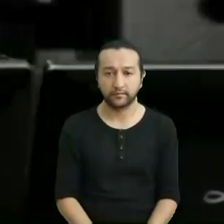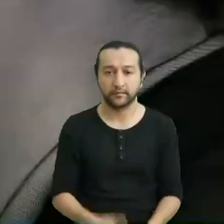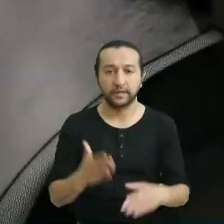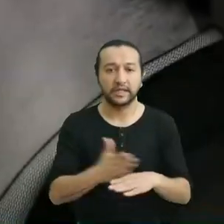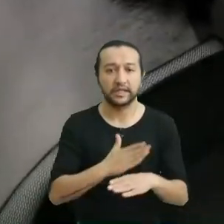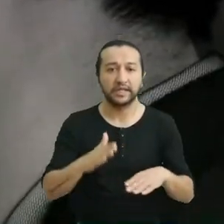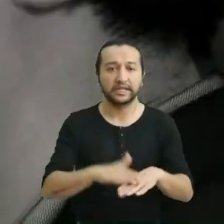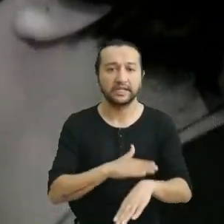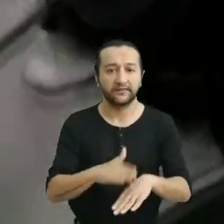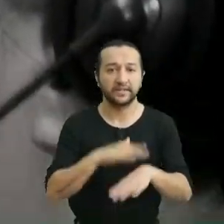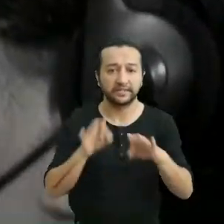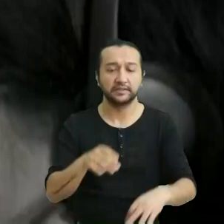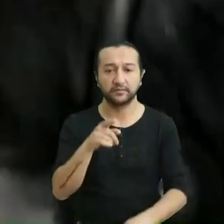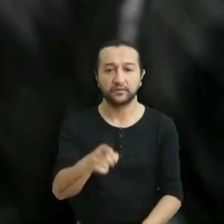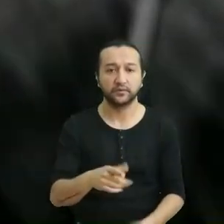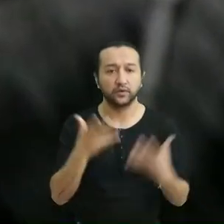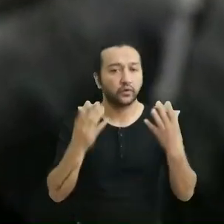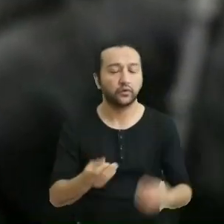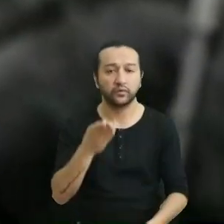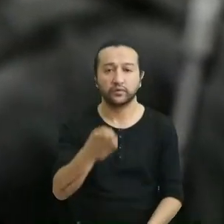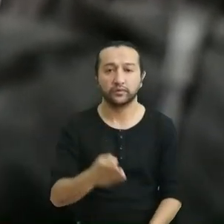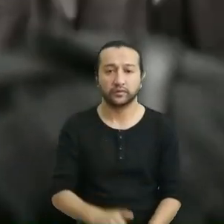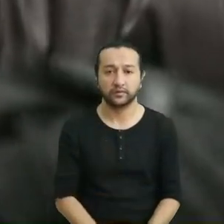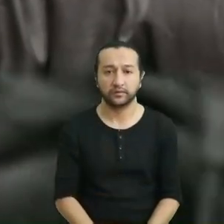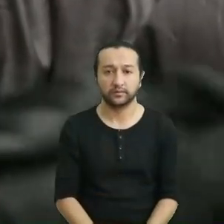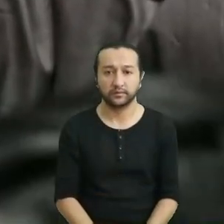Niye yavaşladı şimdi bu? Ne oluyor ya?